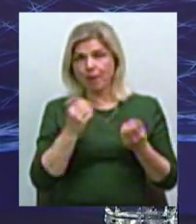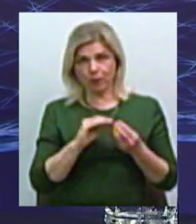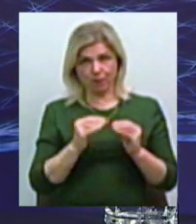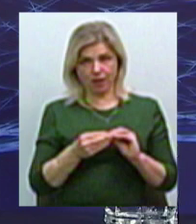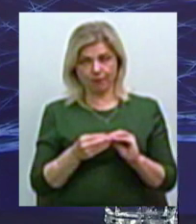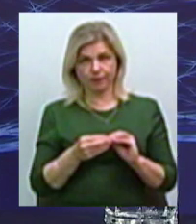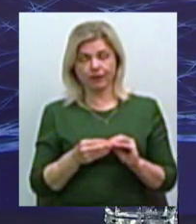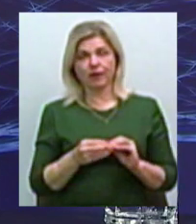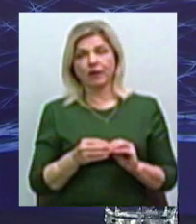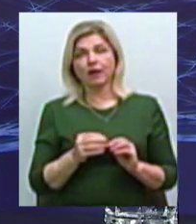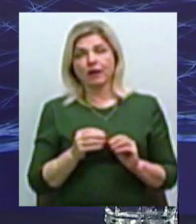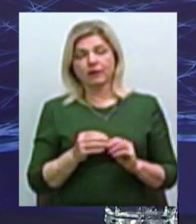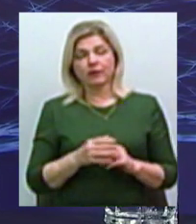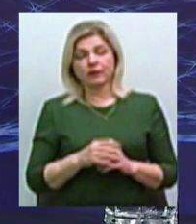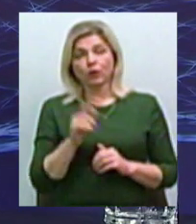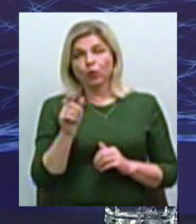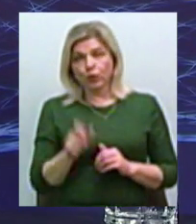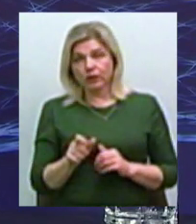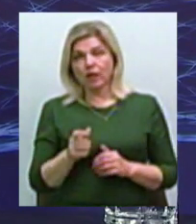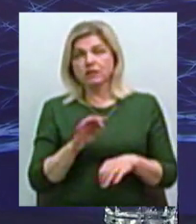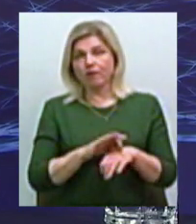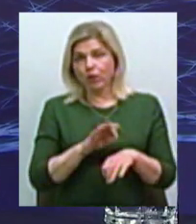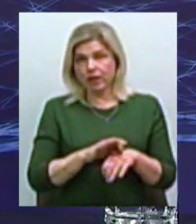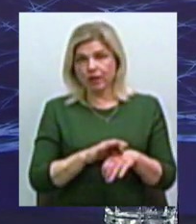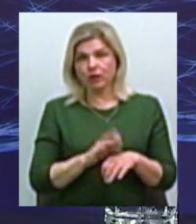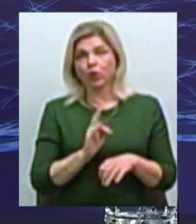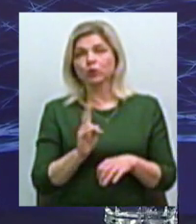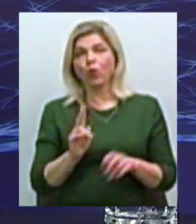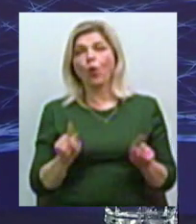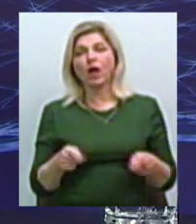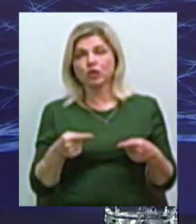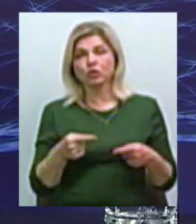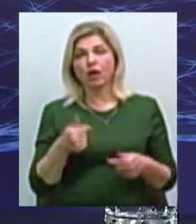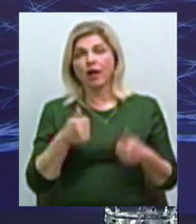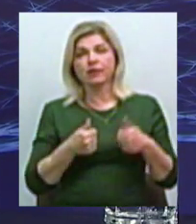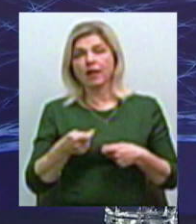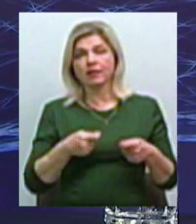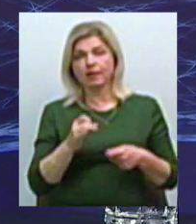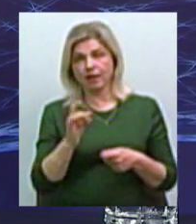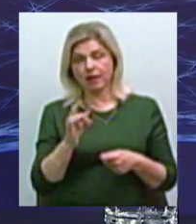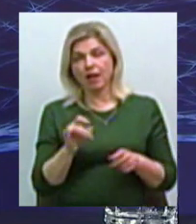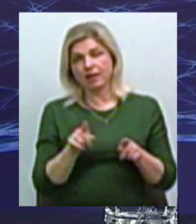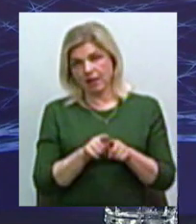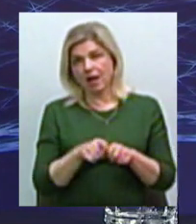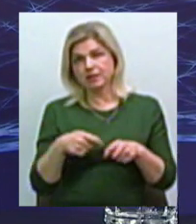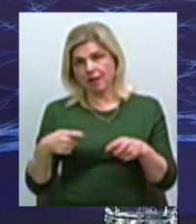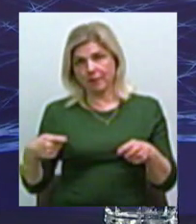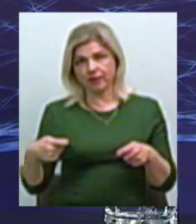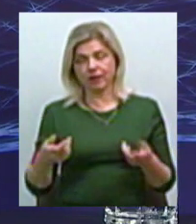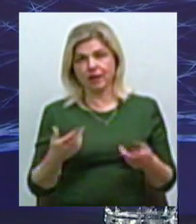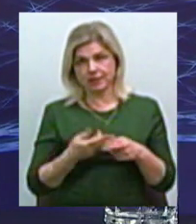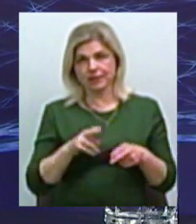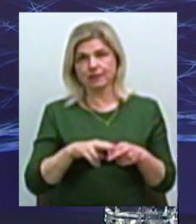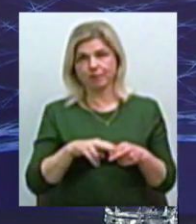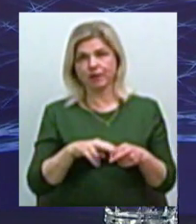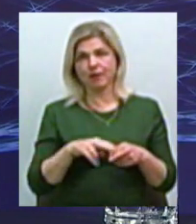є, як Олена говорила, що людина захворіла, яка організовує тендера, і відповідно така заминка з цим